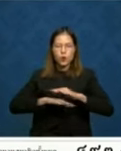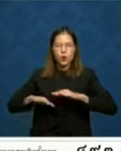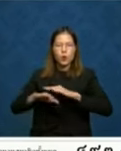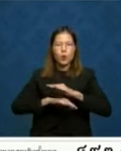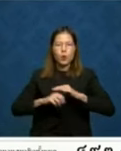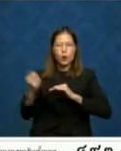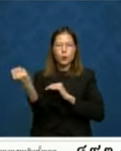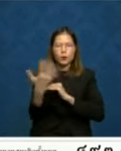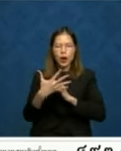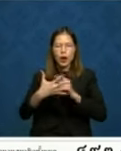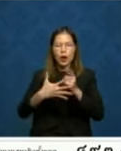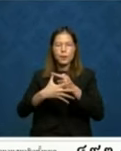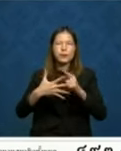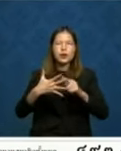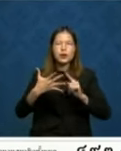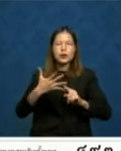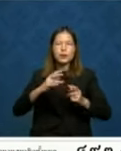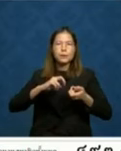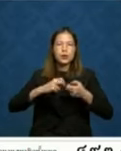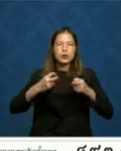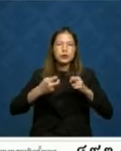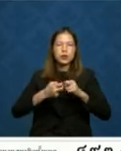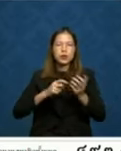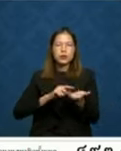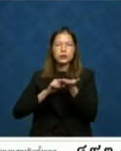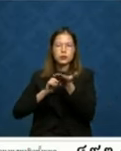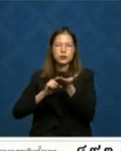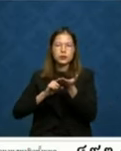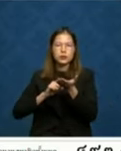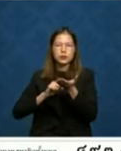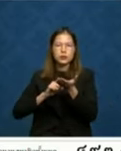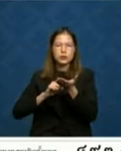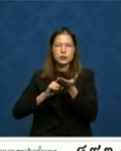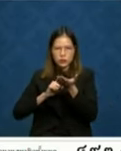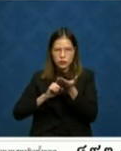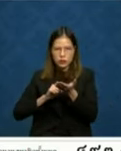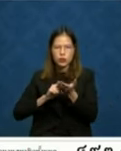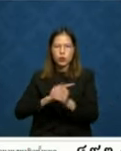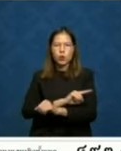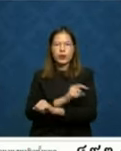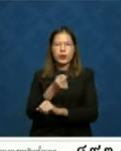ประเด็นปัญหาในคราวเสนอยัตติเมื่อวันที่18ตุลาคม